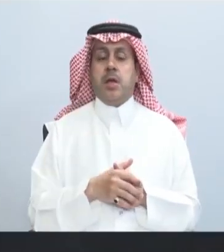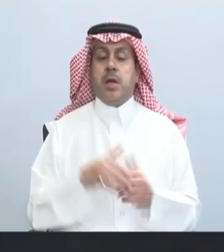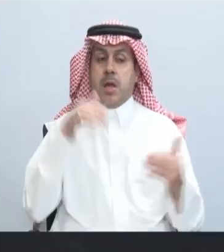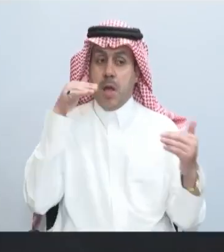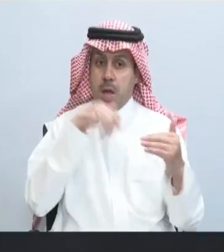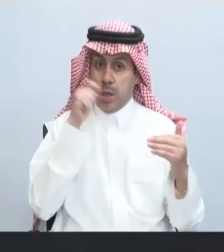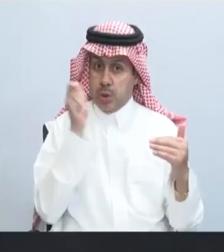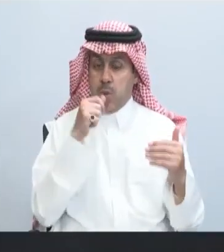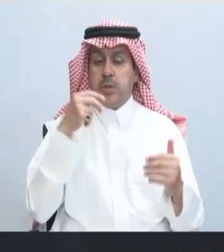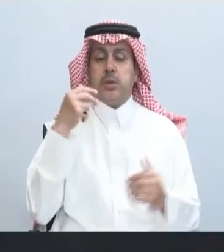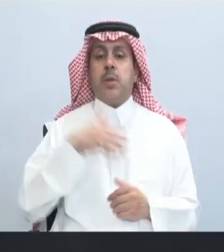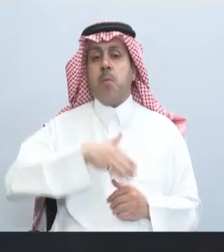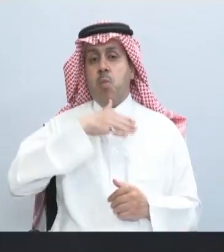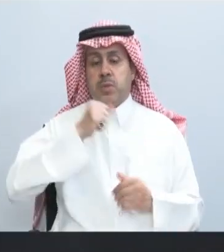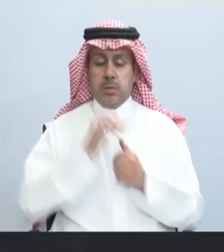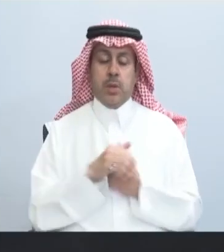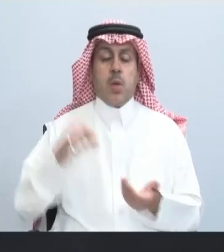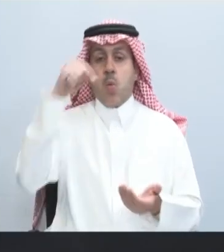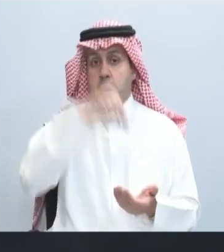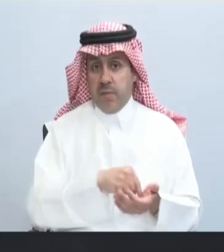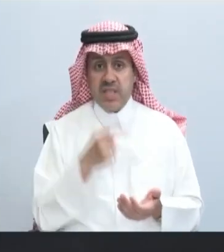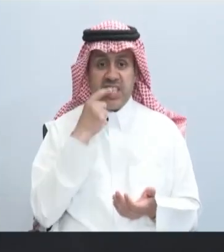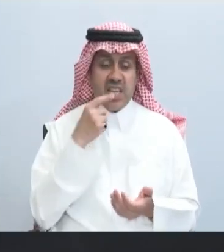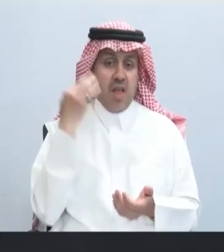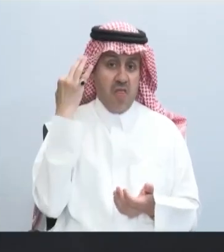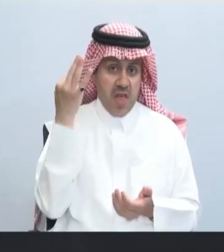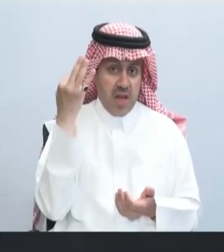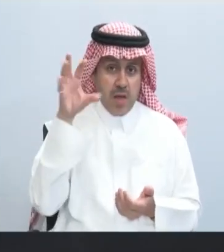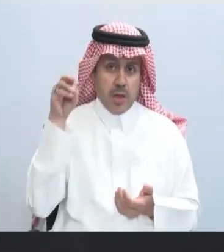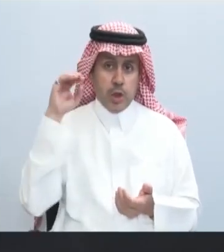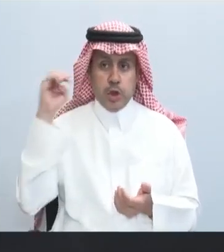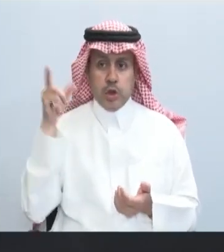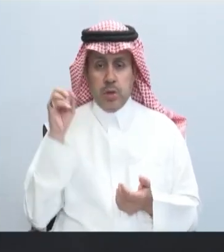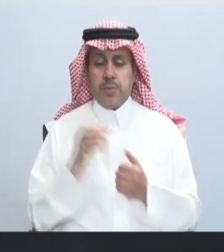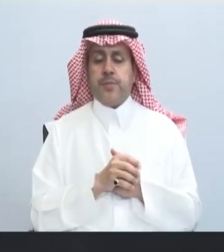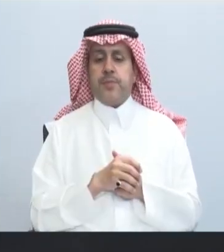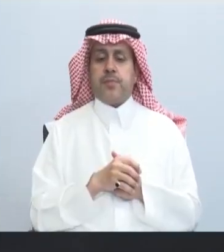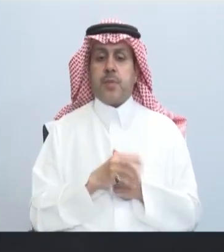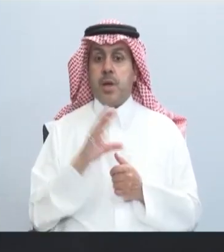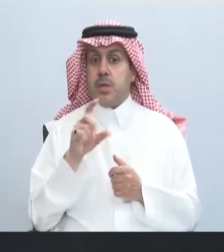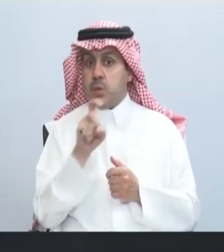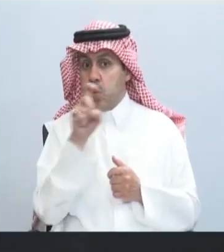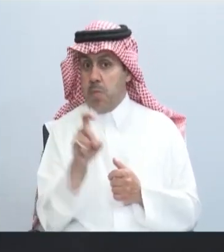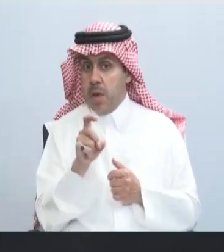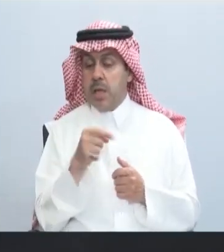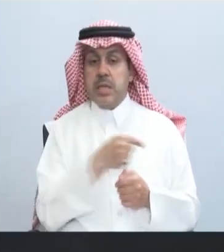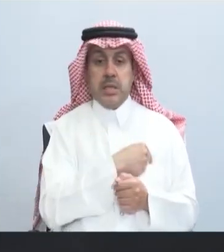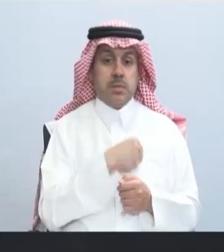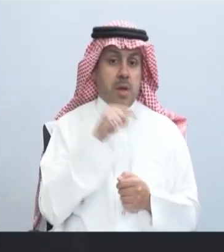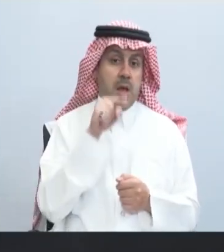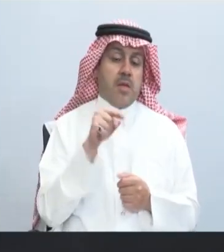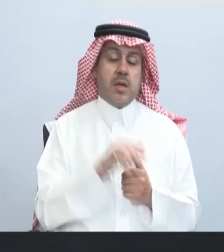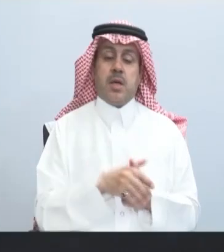وسلم والتي وقعت في السنه الثالثه للهجره يا ترى ما اسم هذه